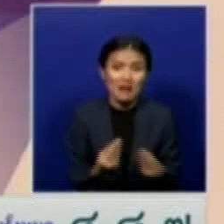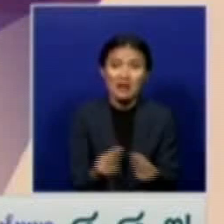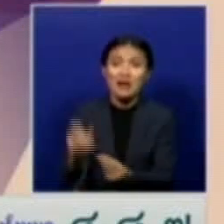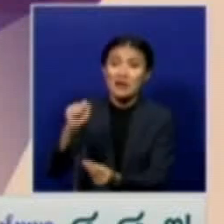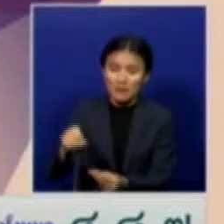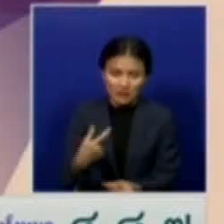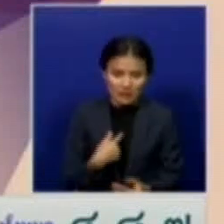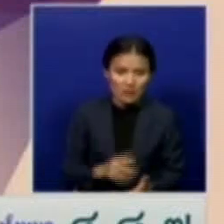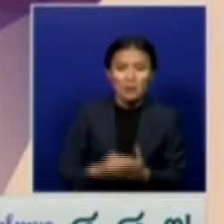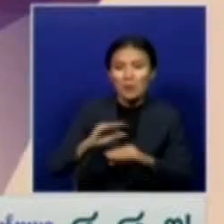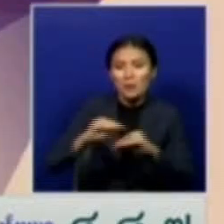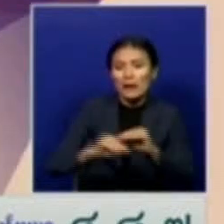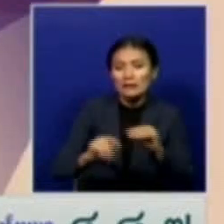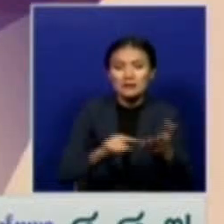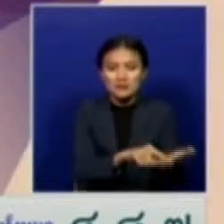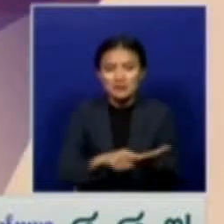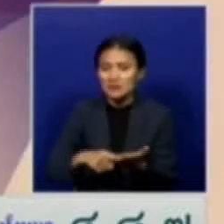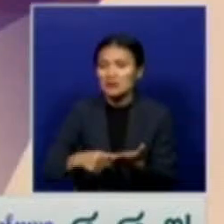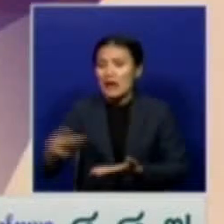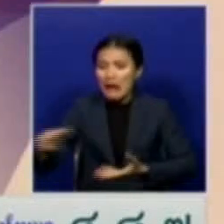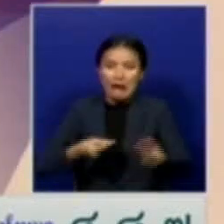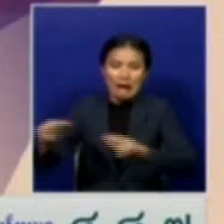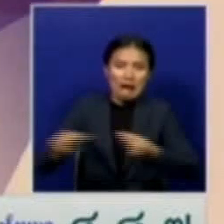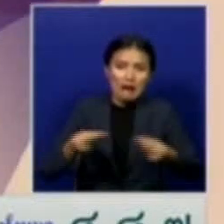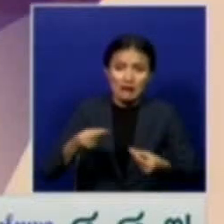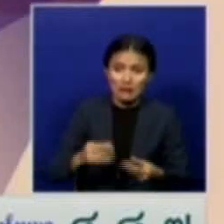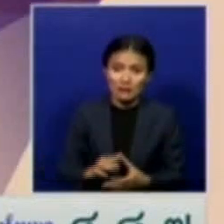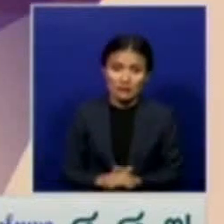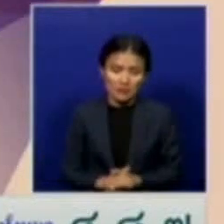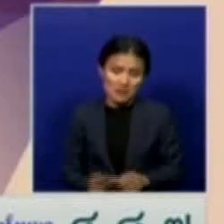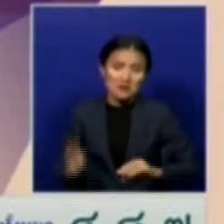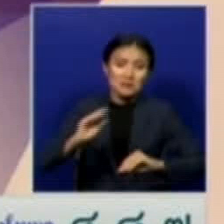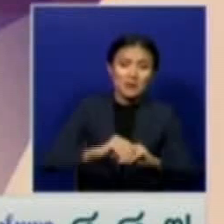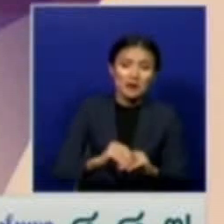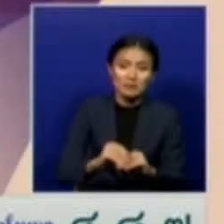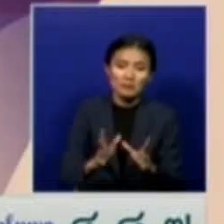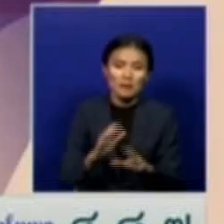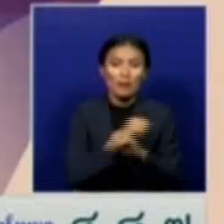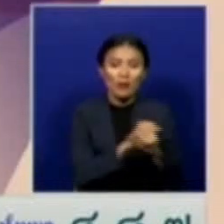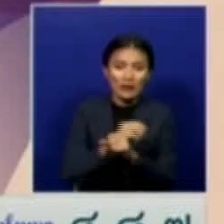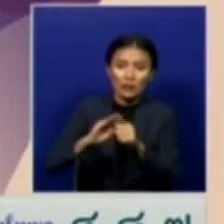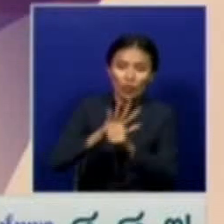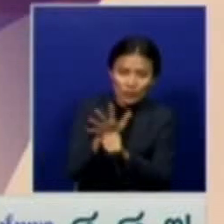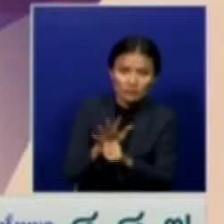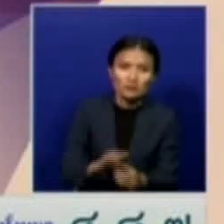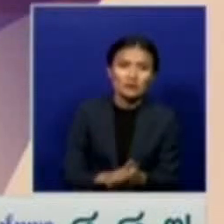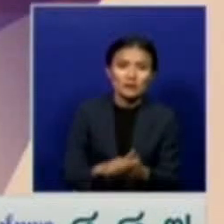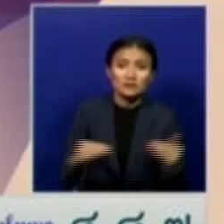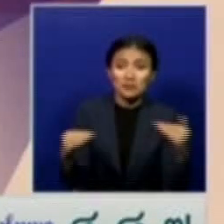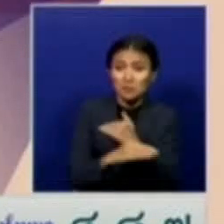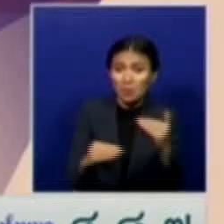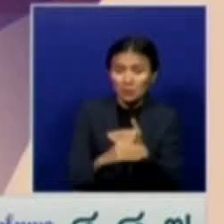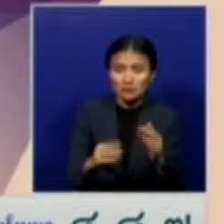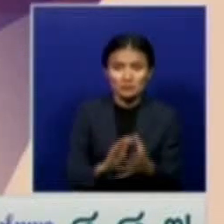ว่าที่ชู2แขนแล้วพูดว่าประเทศไทยต้องชนะเนี่ยคำว่าประเทศไทยหมายความถึงประชาชนด้วยหรือเปล่าเพราะว่าถ้าประชาชนช